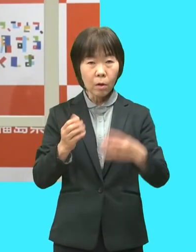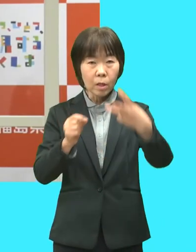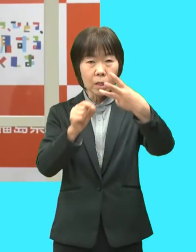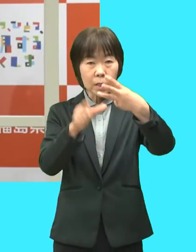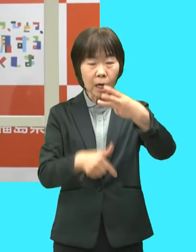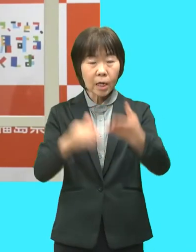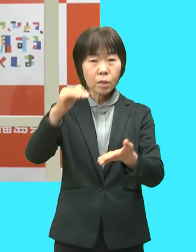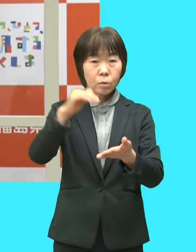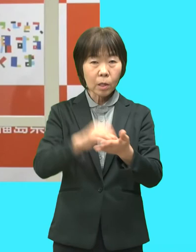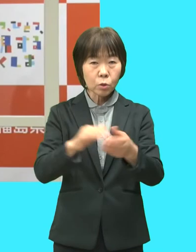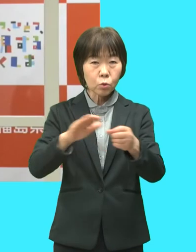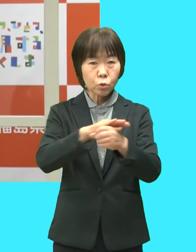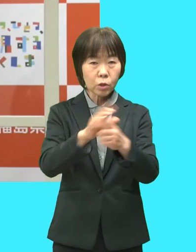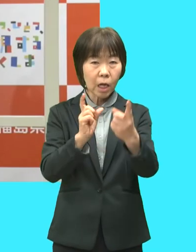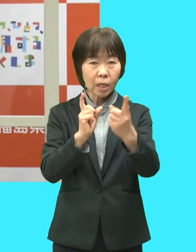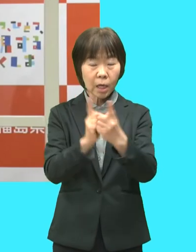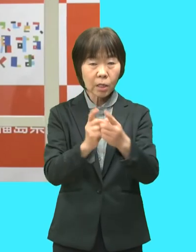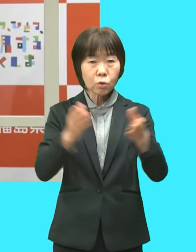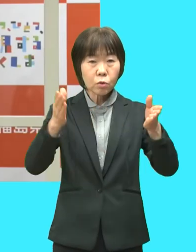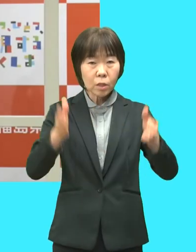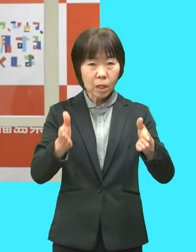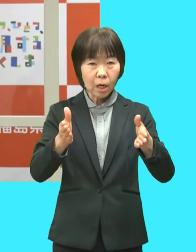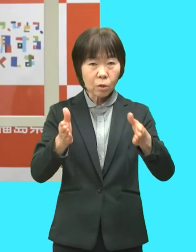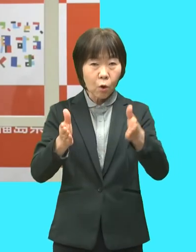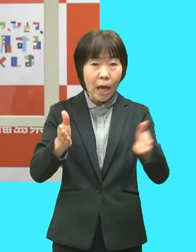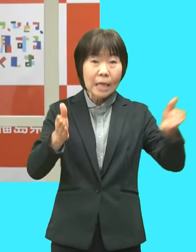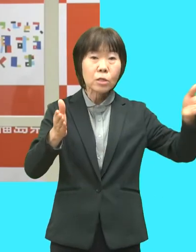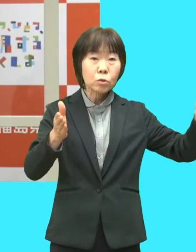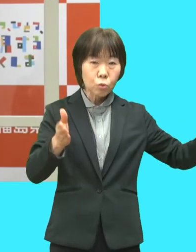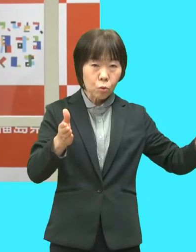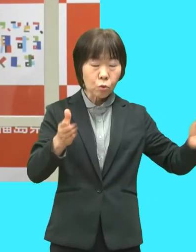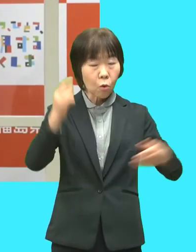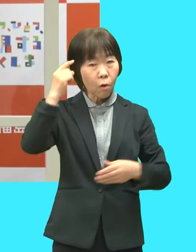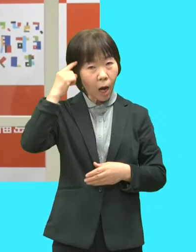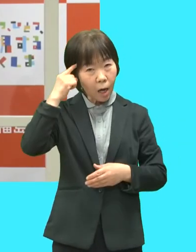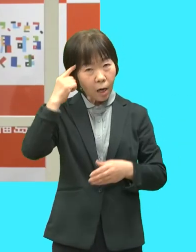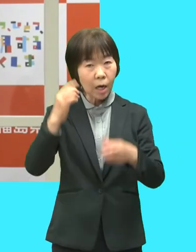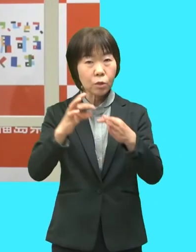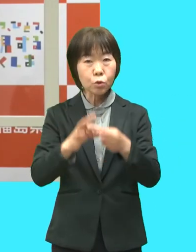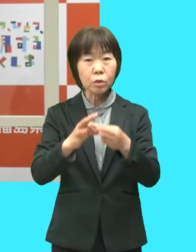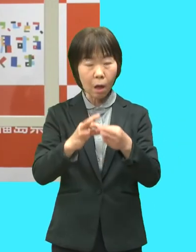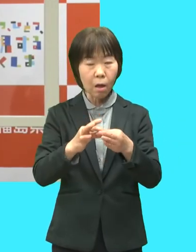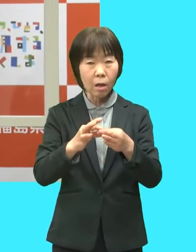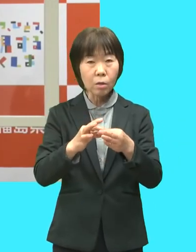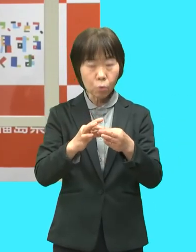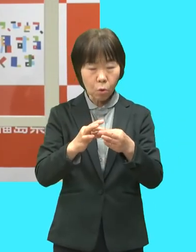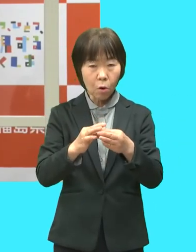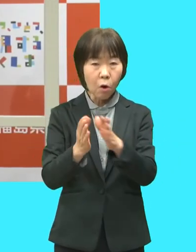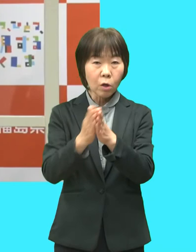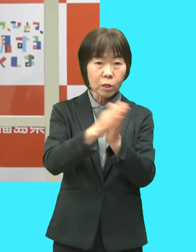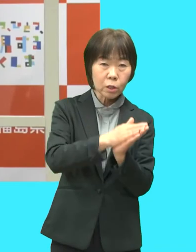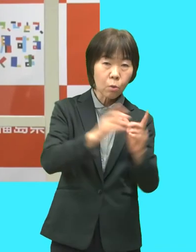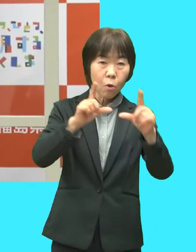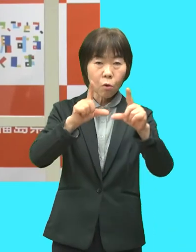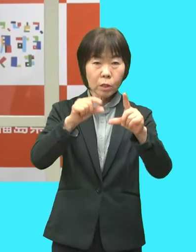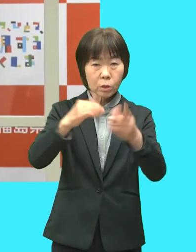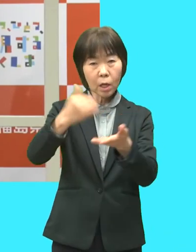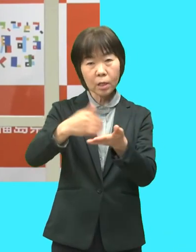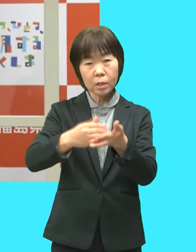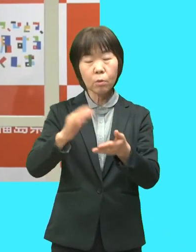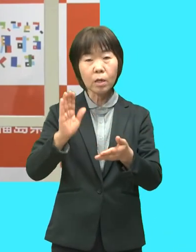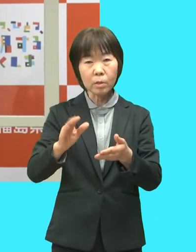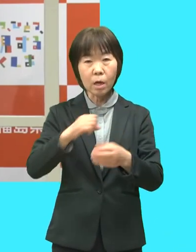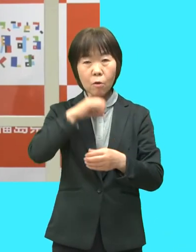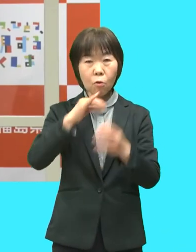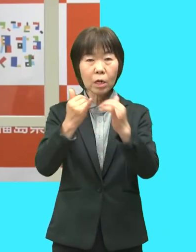とする重点対策期間の延長の今のお考えについてと、はい、まあ、先ほど死亡率の話もありましたが、その